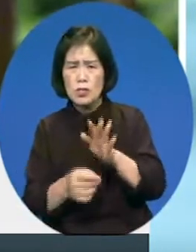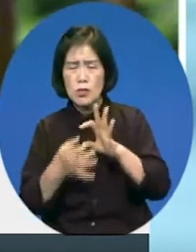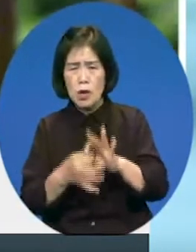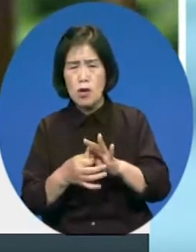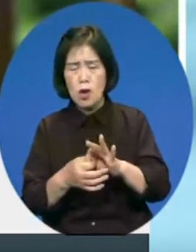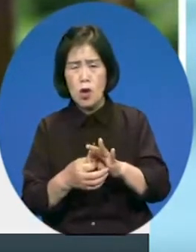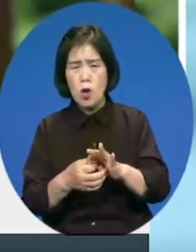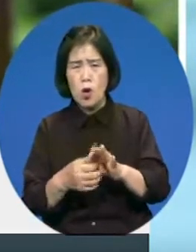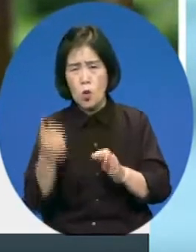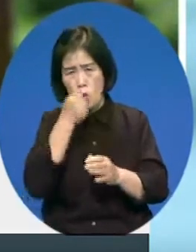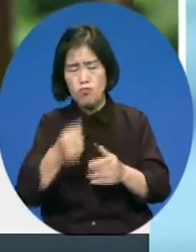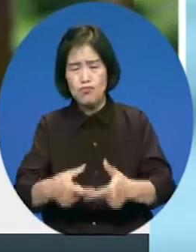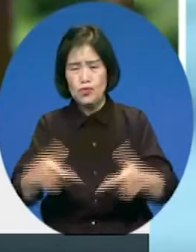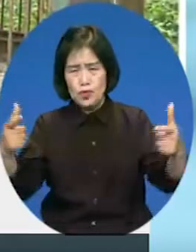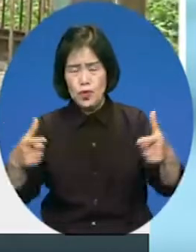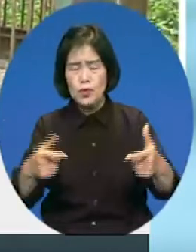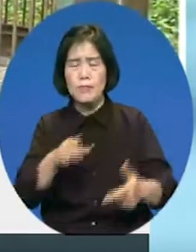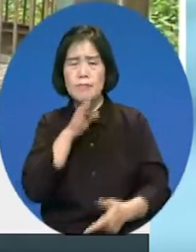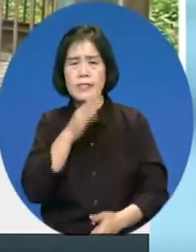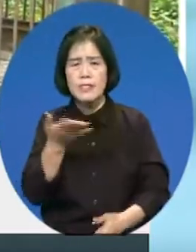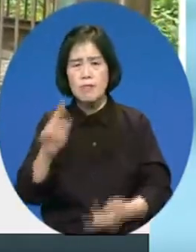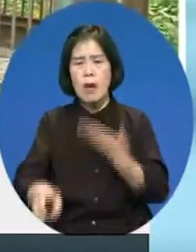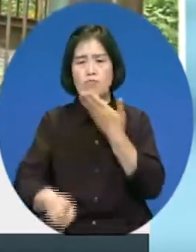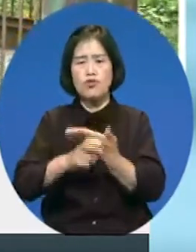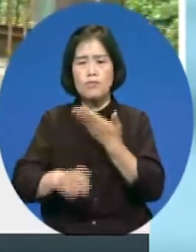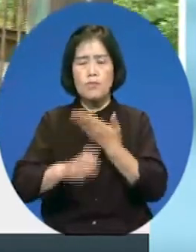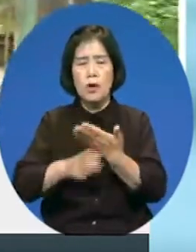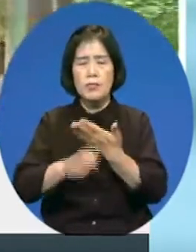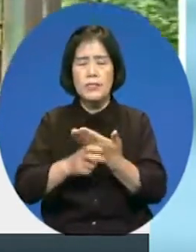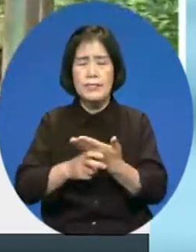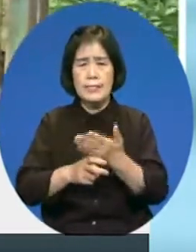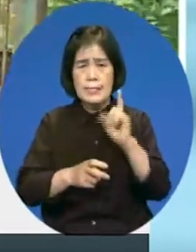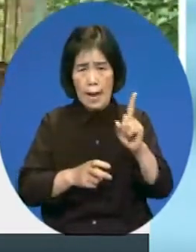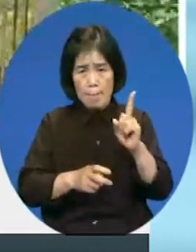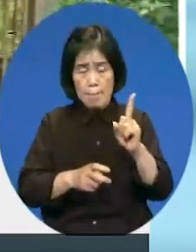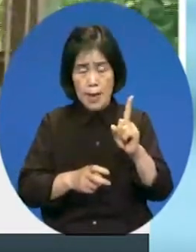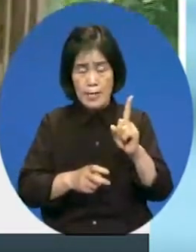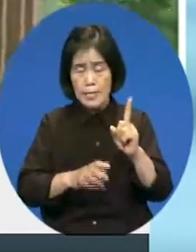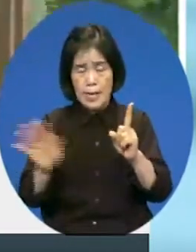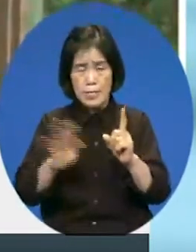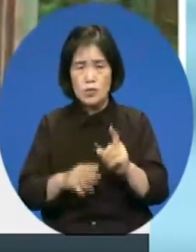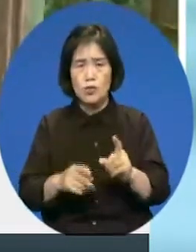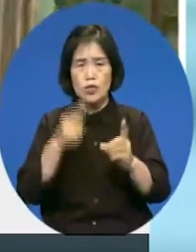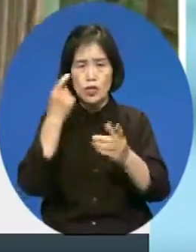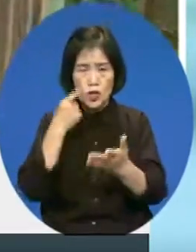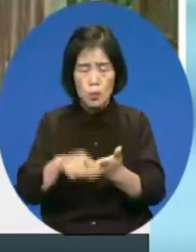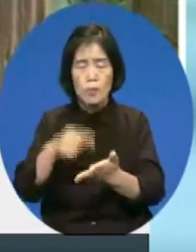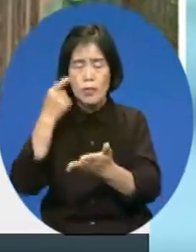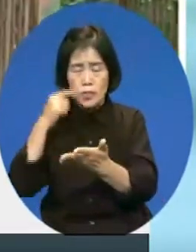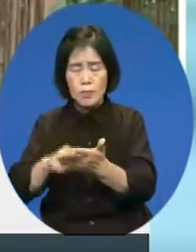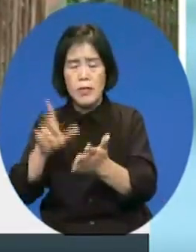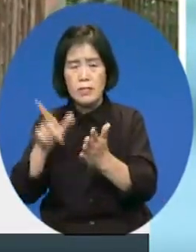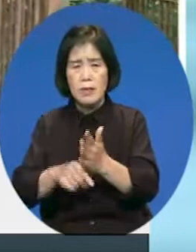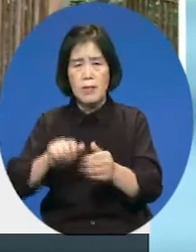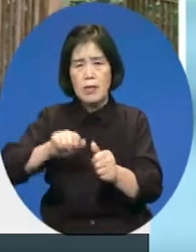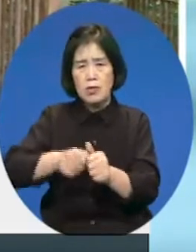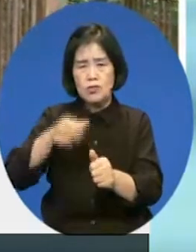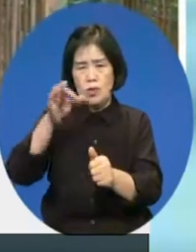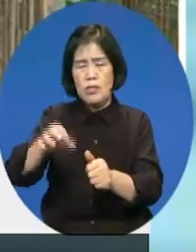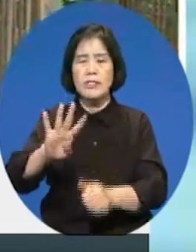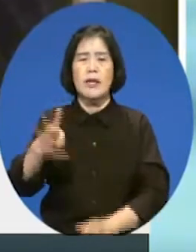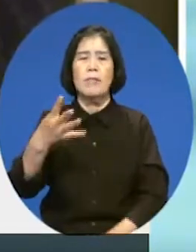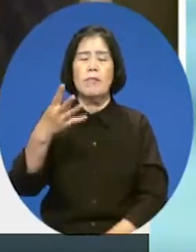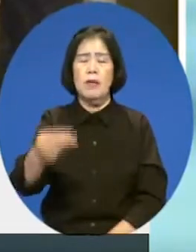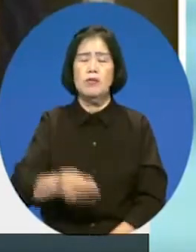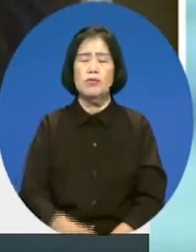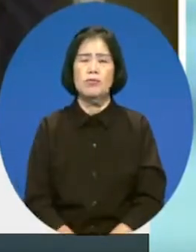합니다. 하지만 불법 증식에 대한 벌금은 마리당이 아니라 적발 단위로 계산돼서 최대 400만 원 과태료 처분을 끝났는데요.